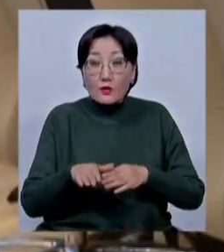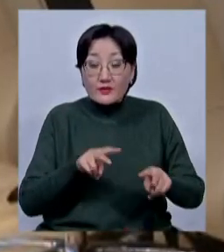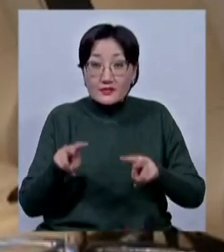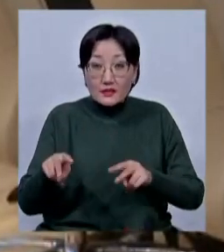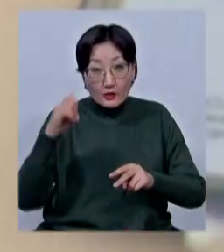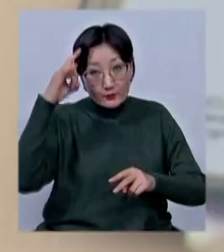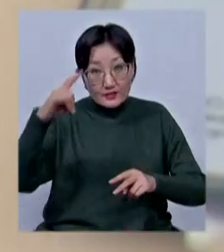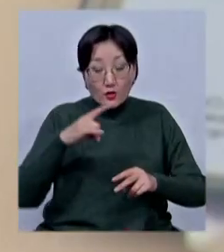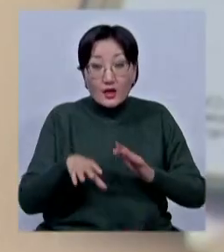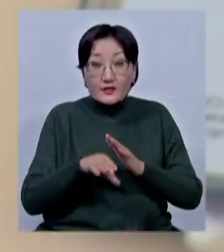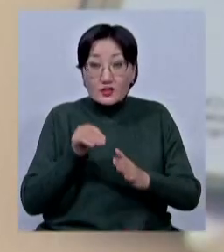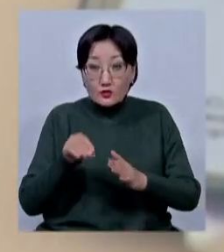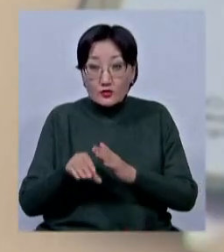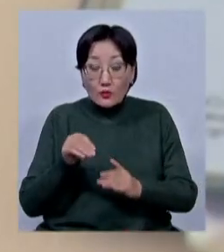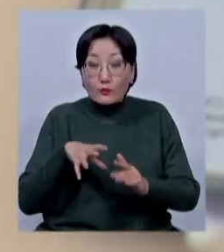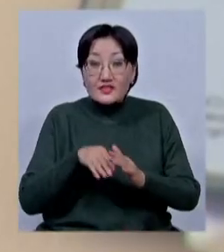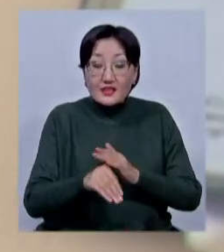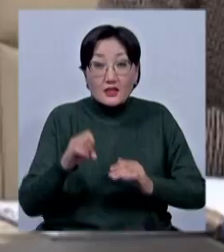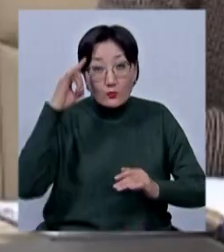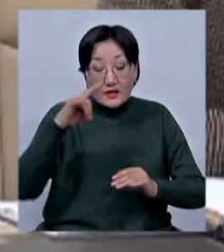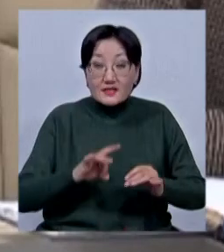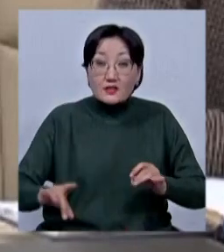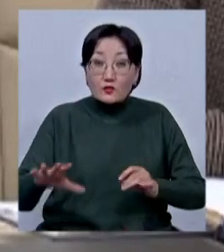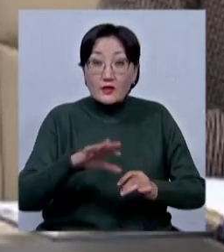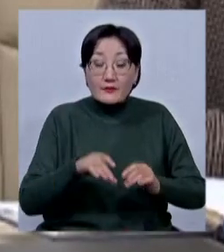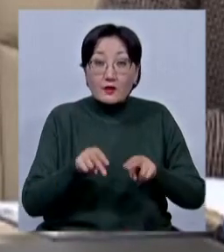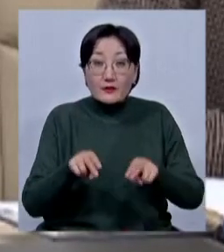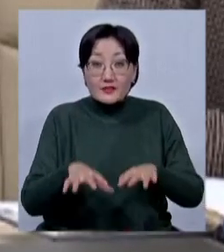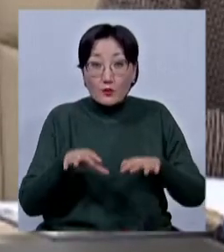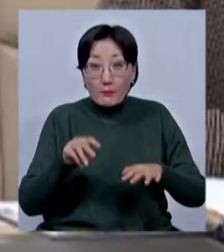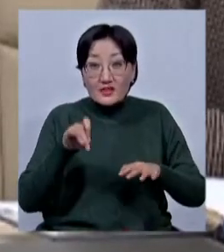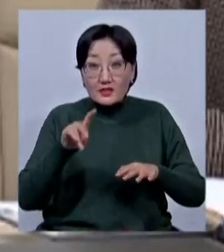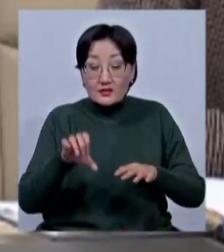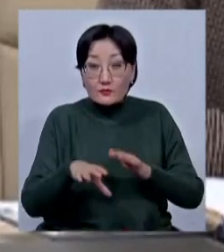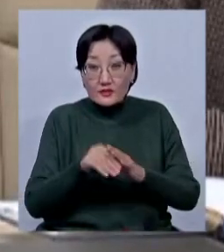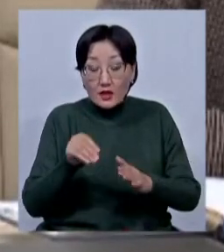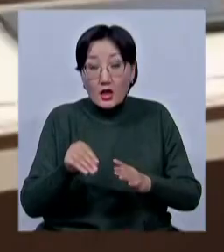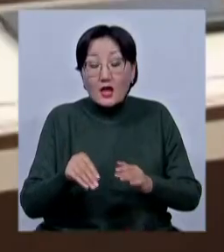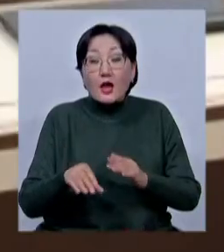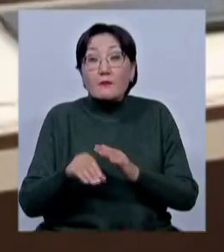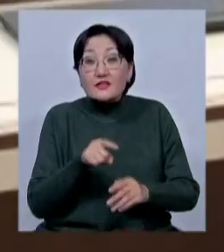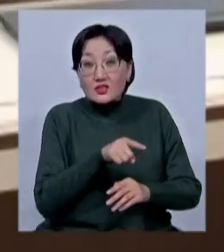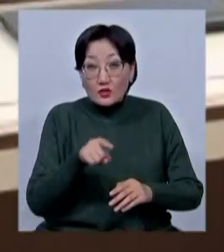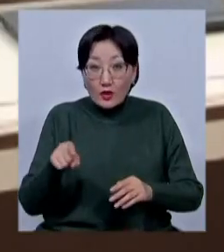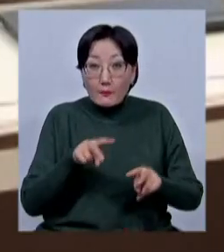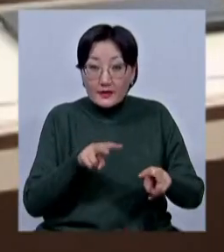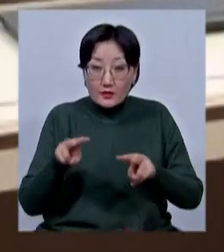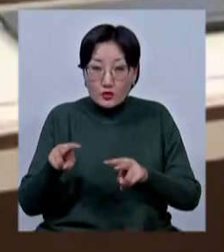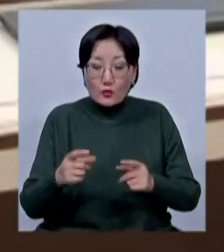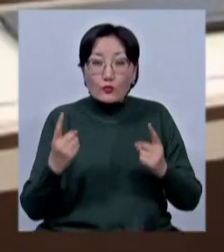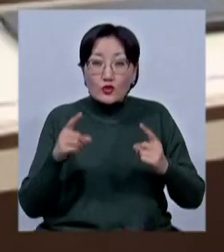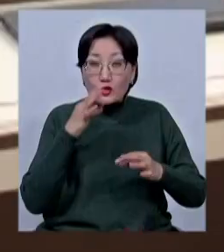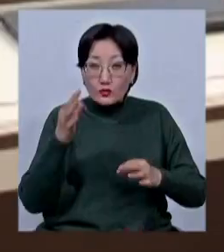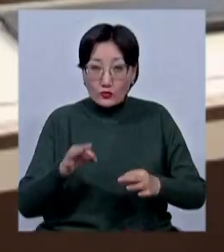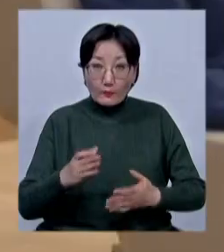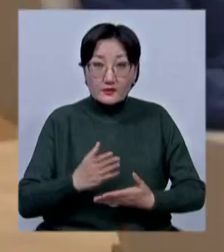байқаушылары Қазақстандағы сайлауды, оның ішінде Қазақстан Республикасы парламенті мәжілісінің депутаттарын сайлаудың барысын байқауда үлкен